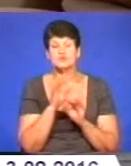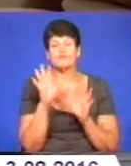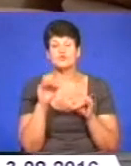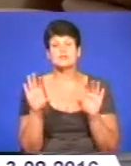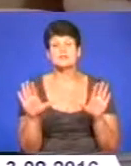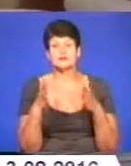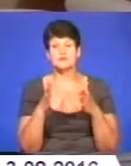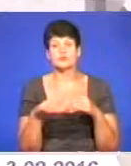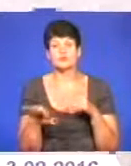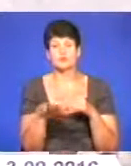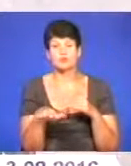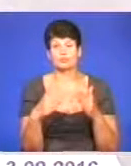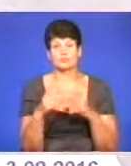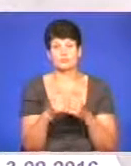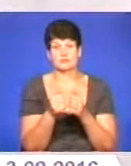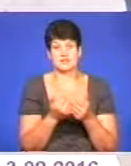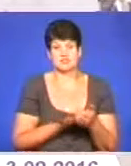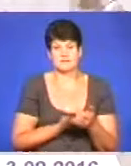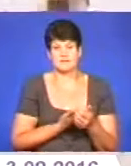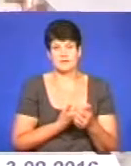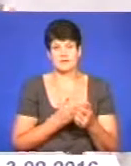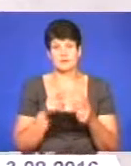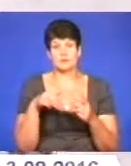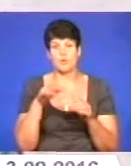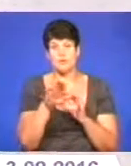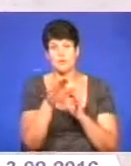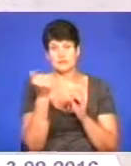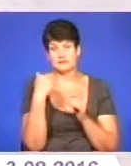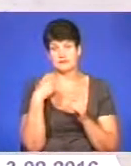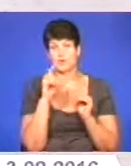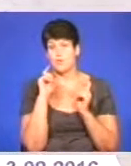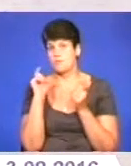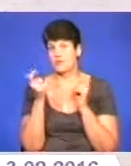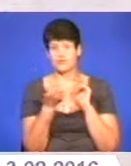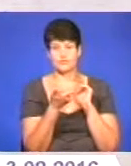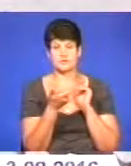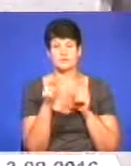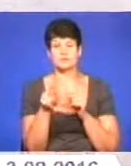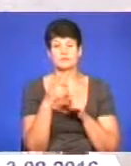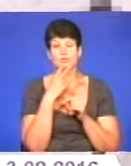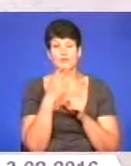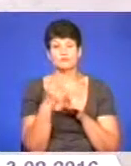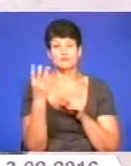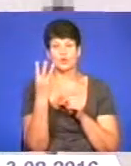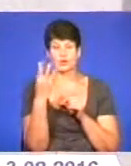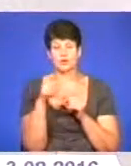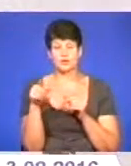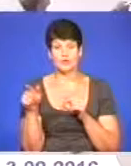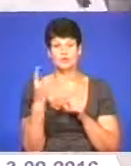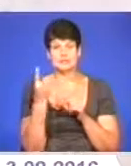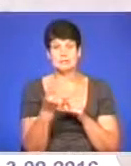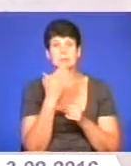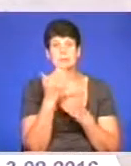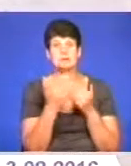будинку, де мешкає. В якийсь момент його покликали, і він обернувся. Біля нього стояли троє молодих людей. Поки один щось розпитував,